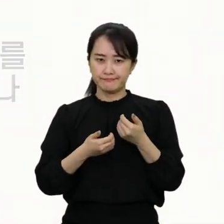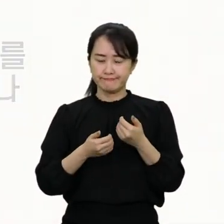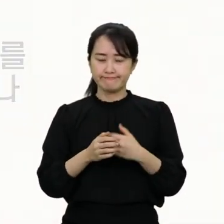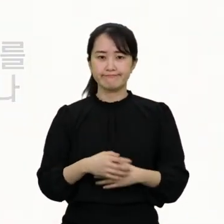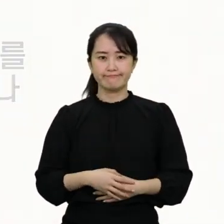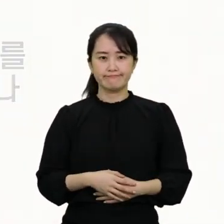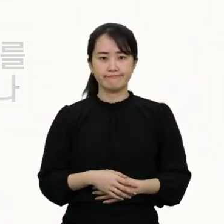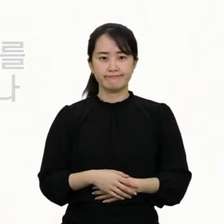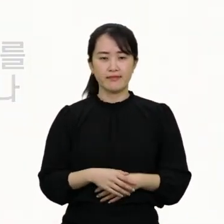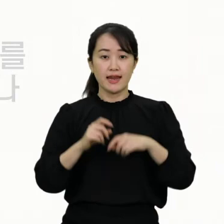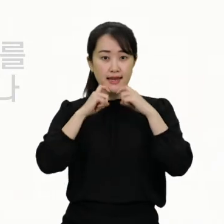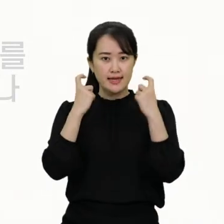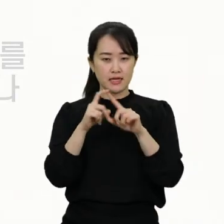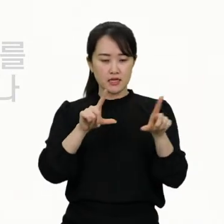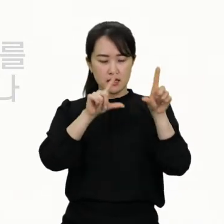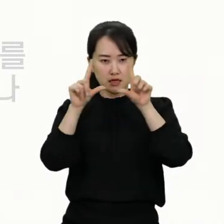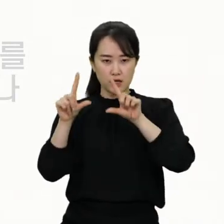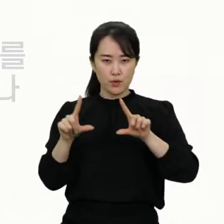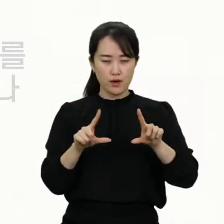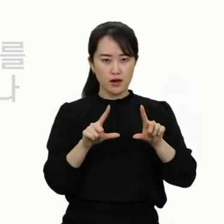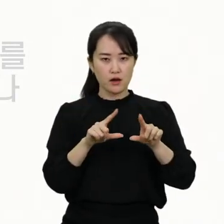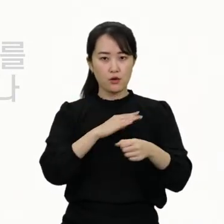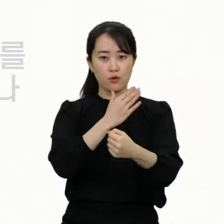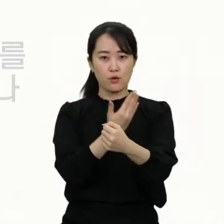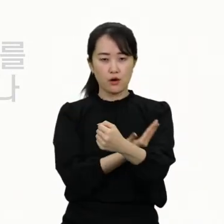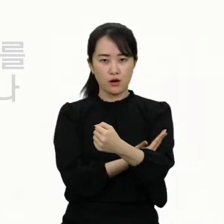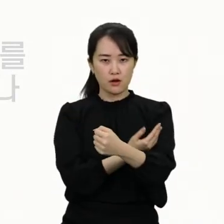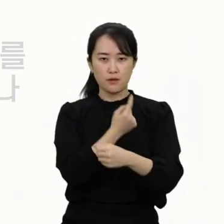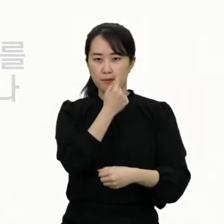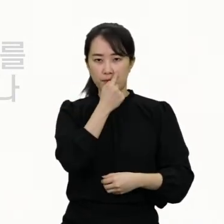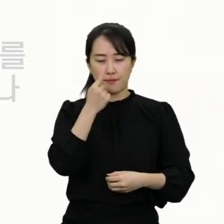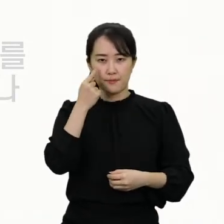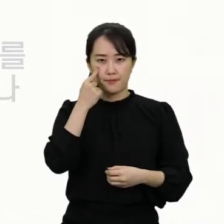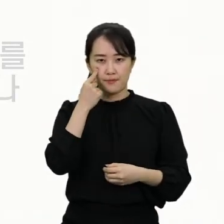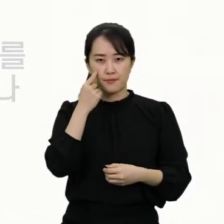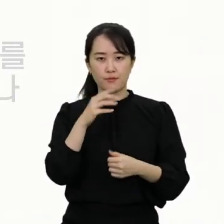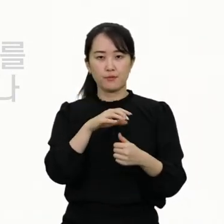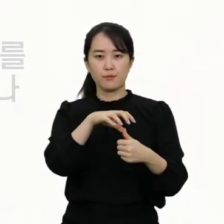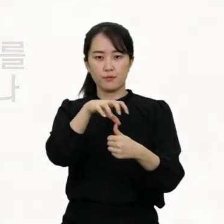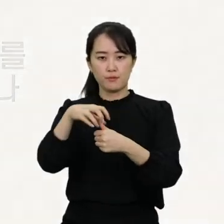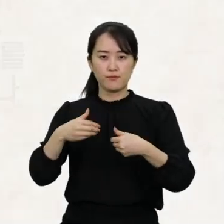사람의 사생활에 관한 권리는 어떠한 경우라도 보장되어야 하니까요.